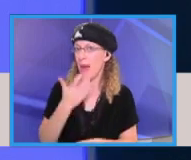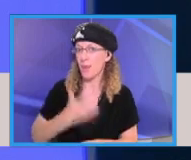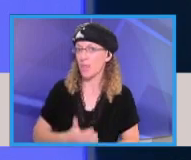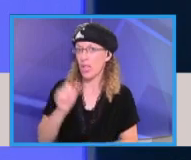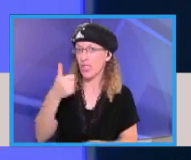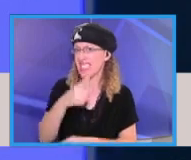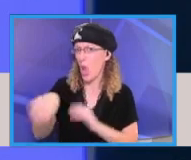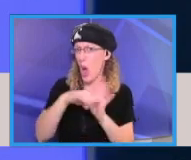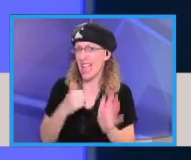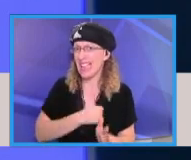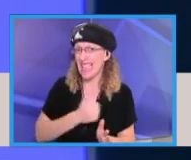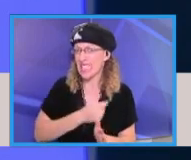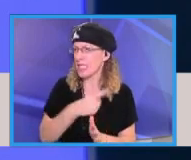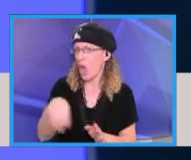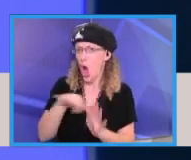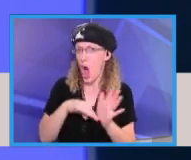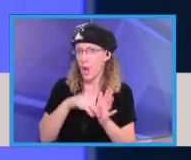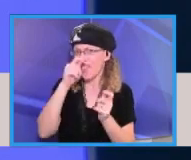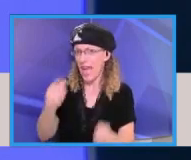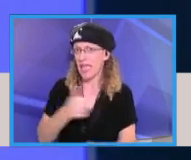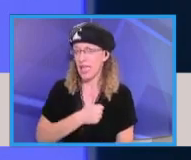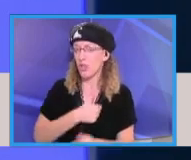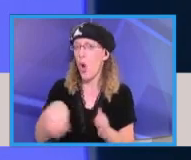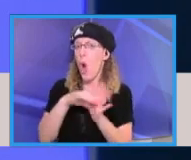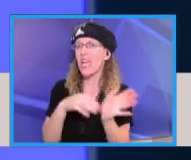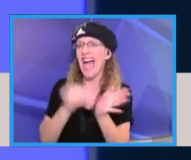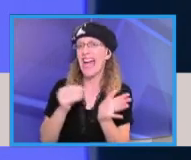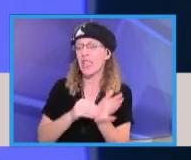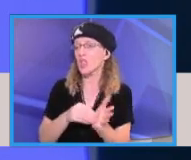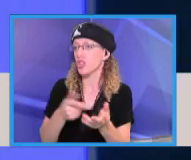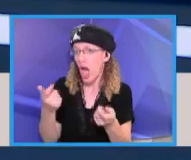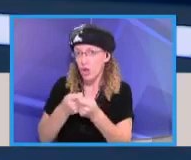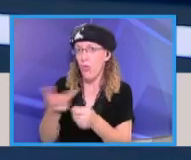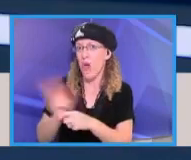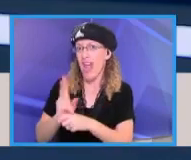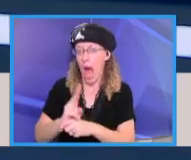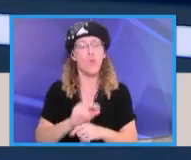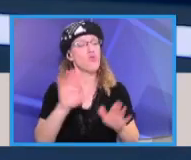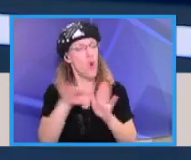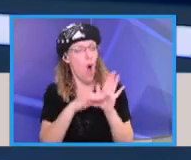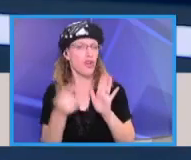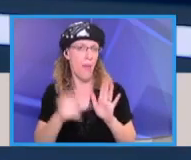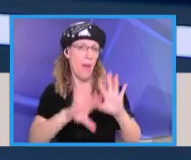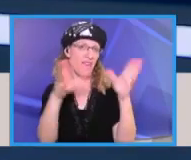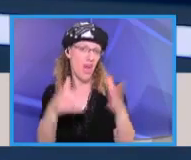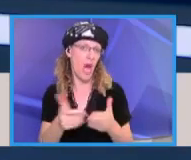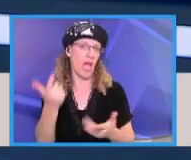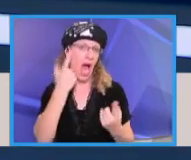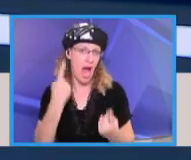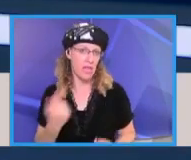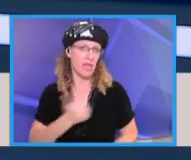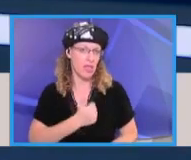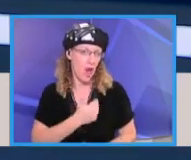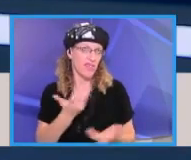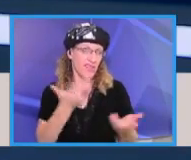הוא לא חוק דתי, הוא לא חוק שעוסק בכפייה דתית, הוא חוק צרכני שעוסק בהונאה. הוא חוק שבא מהמפלגות החרדיות והדתיות, מפלגות